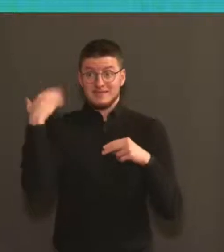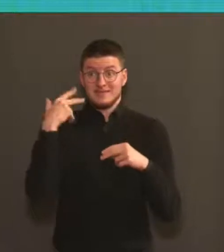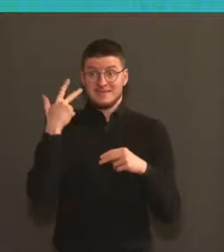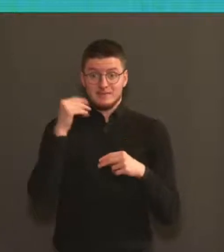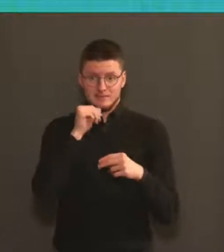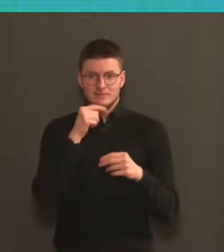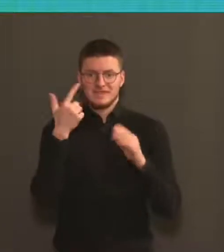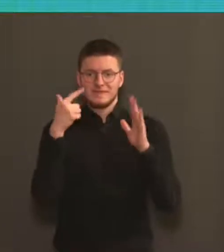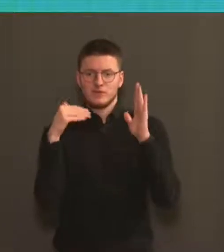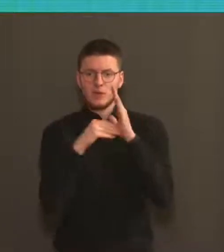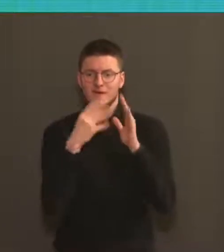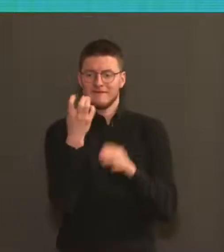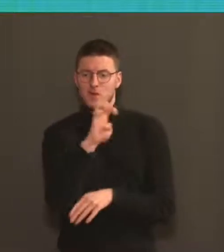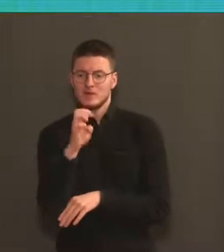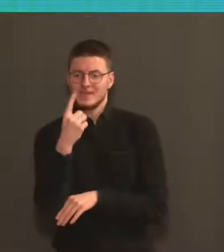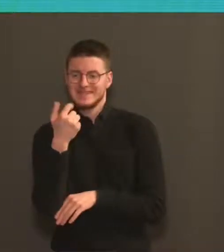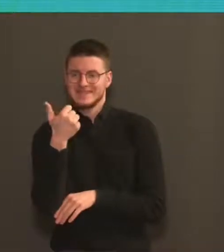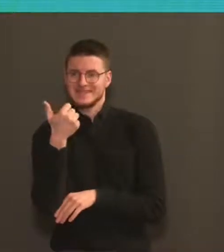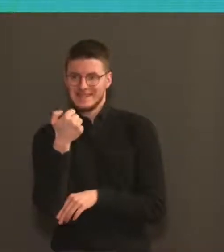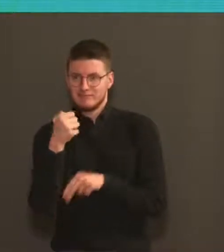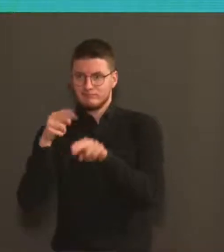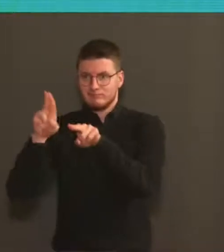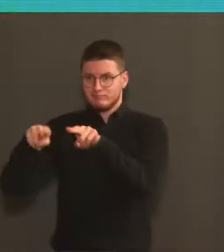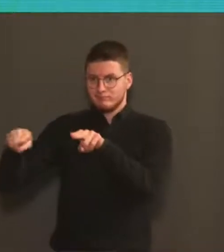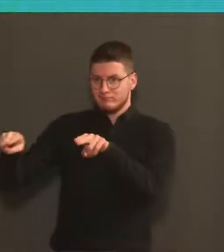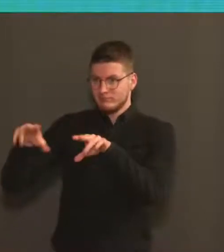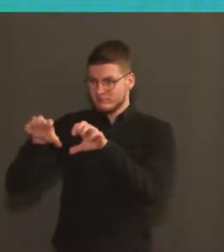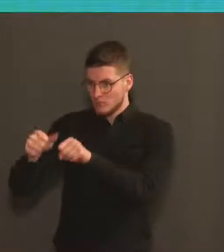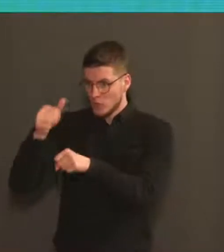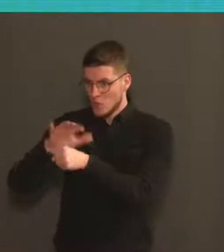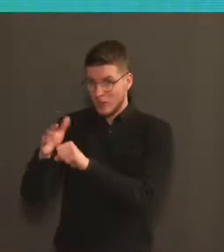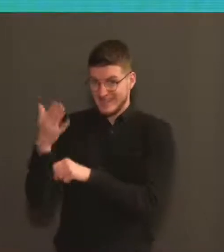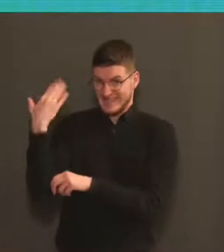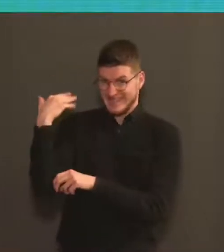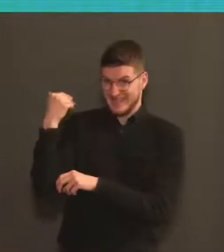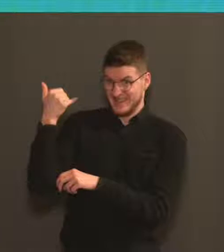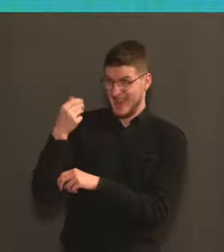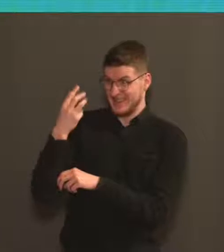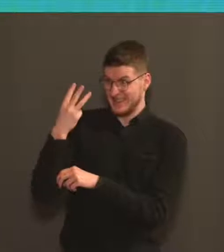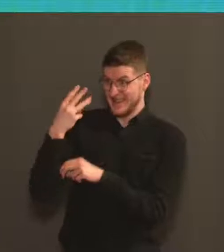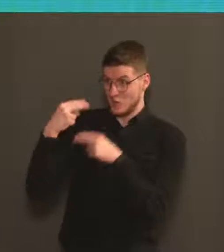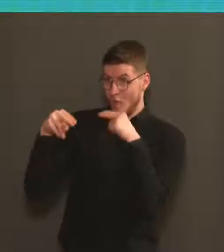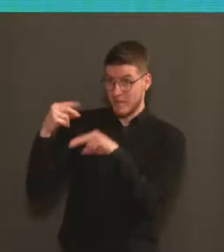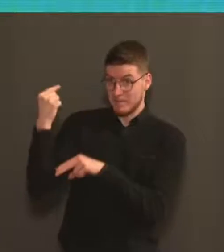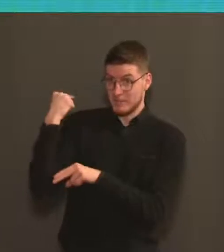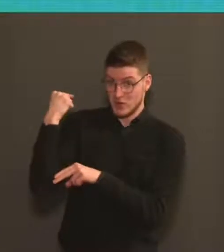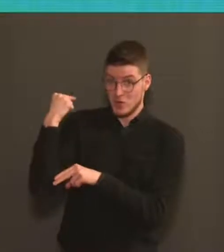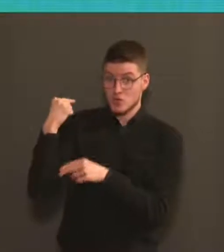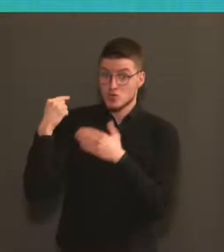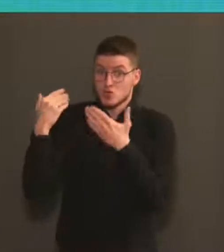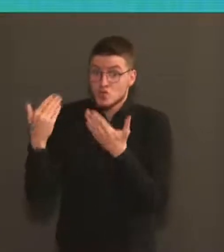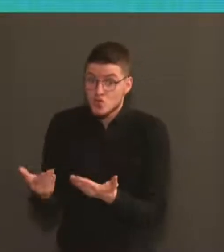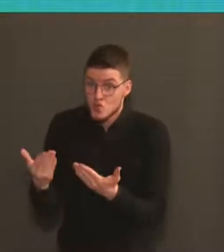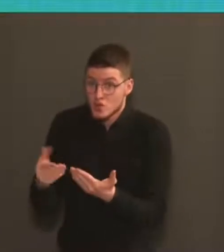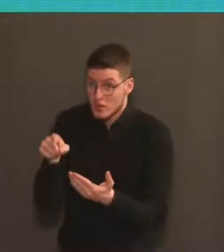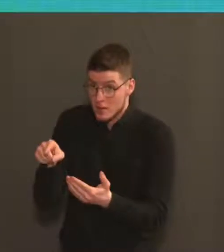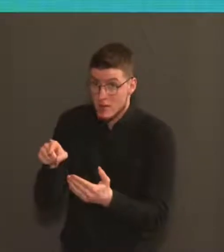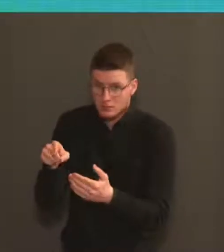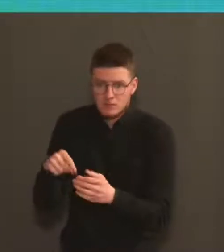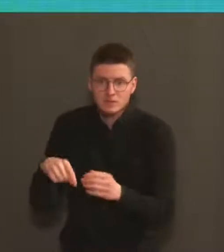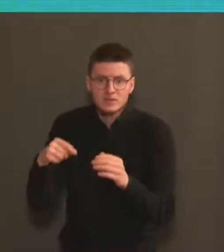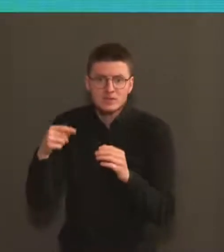7.461 bedden ingenomen door COVID-patiënten in de ziekenhuizen. Momenteel bedraagt dat nog